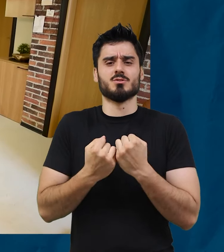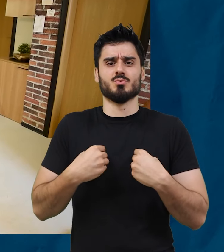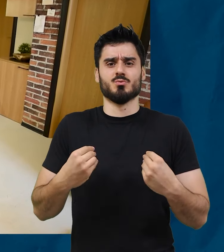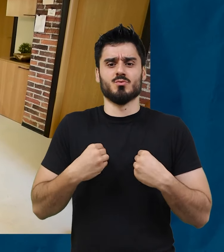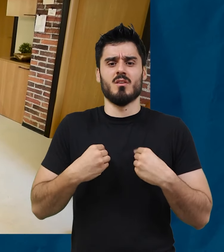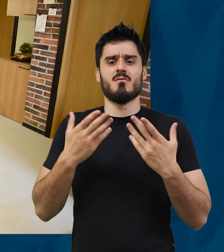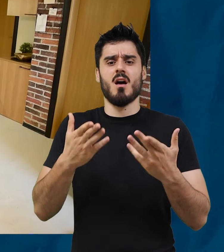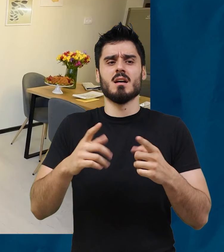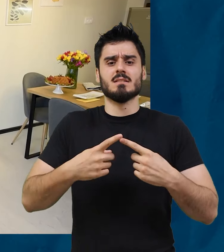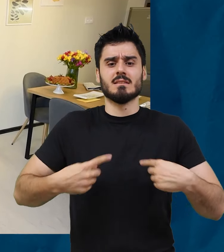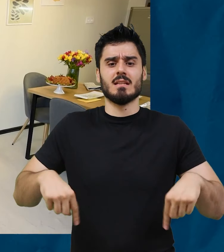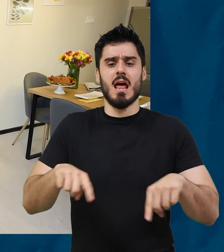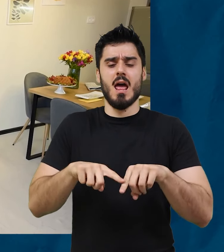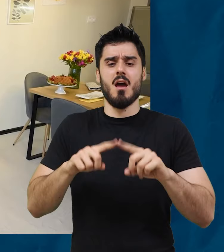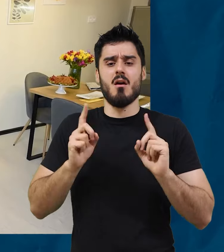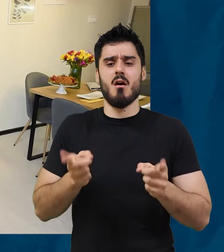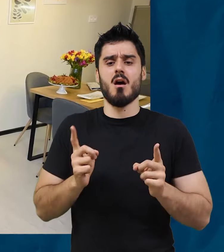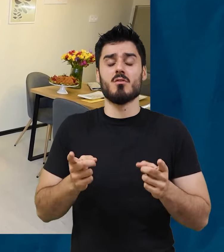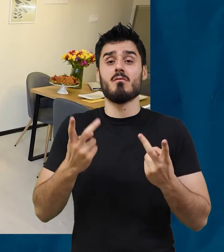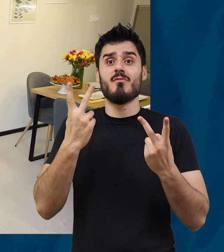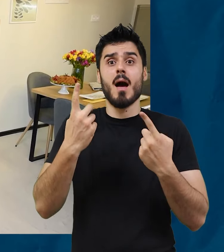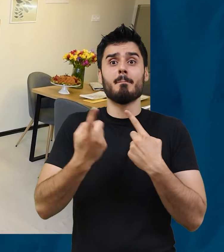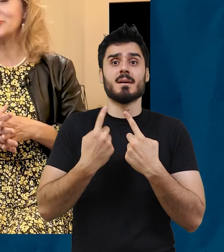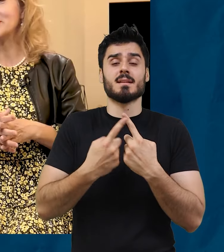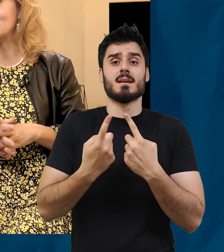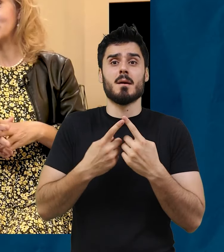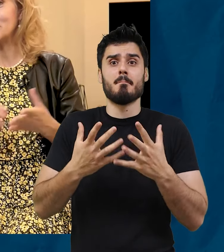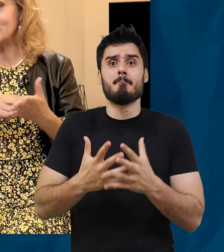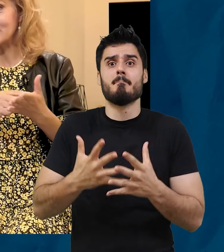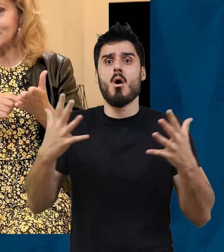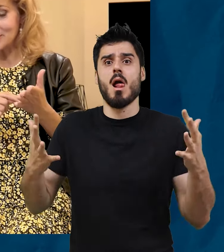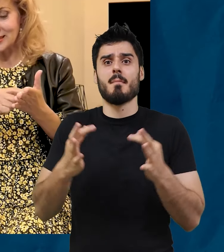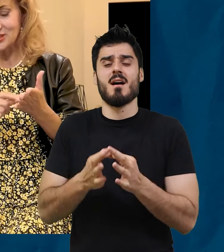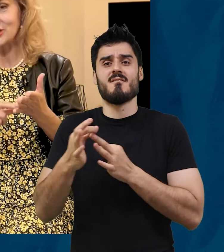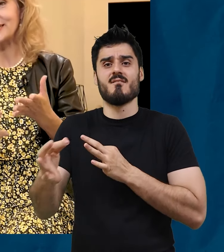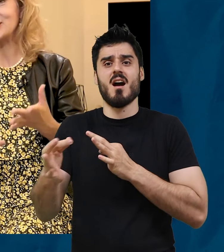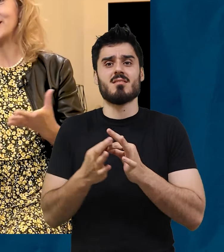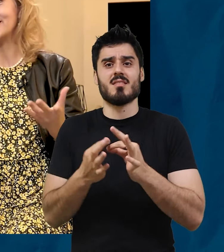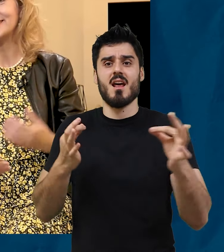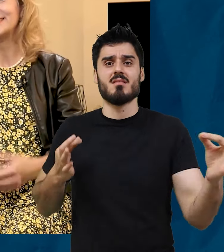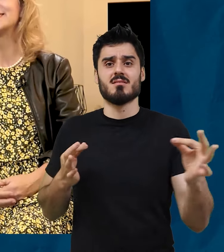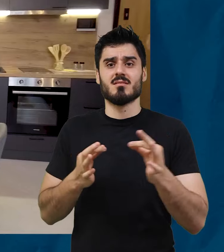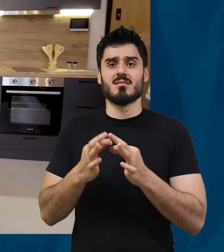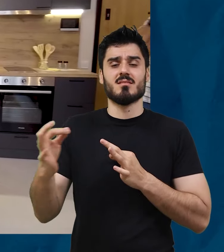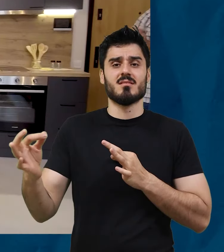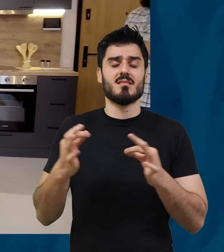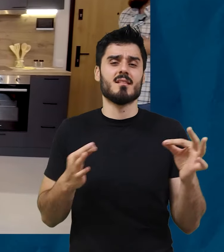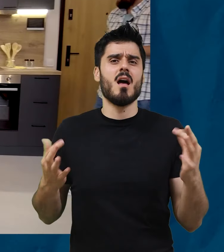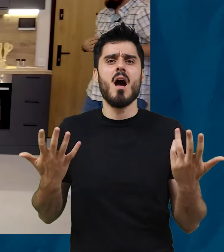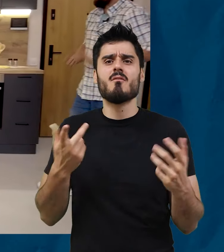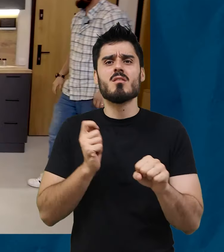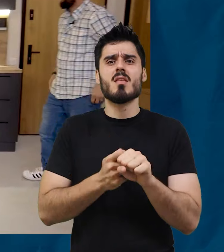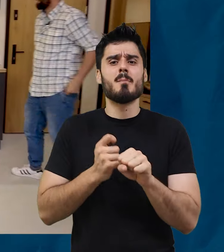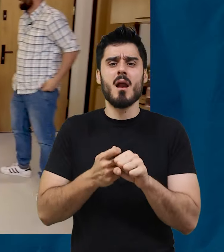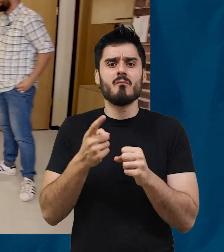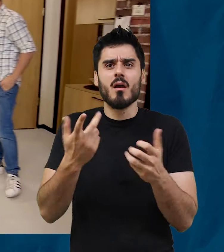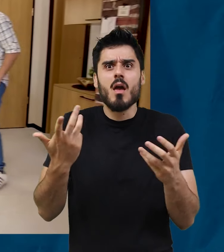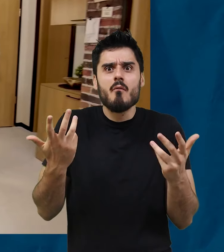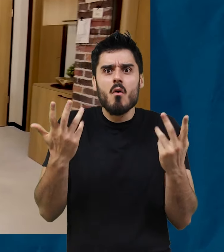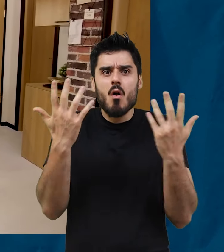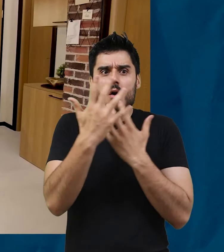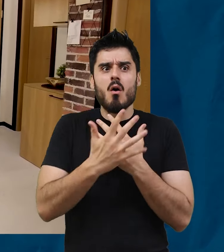усещането, че това е стая, която е два пъти по-голяма от квадратурата, която знам там технически, че е. Влади, днеска какво сте направили,